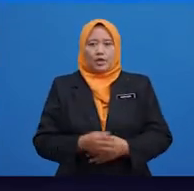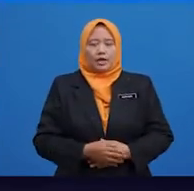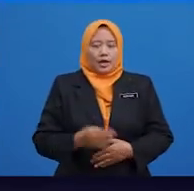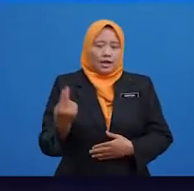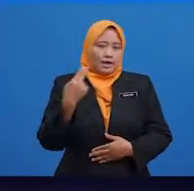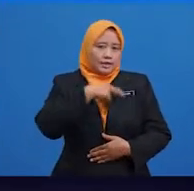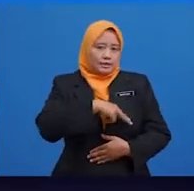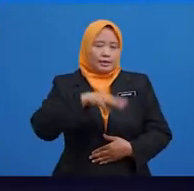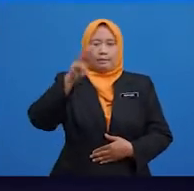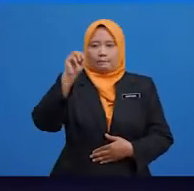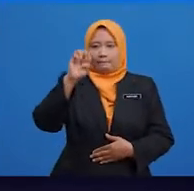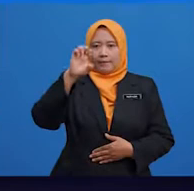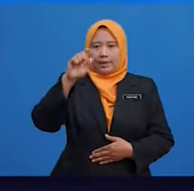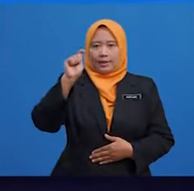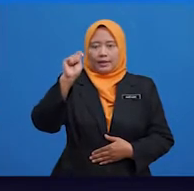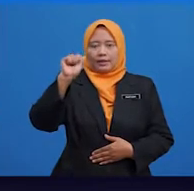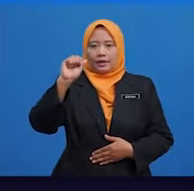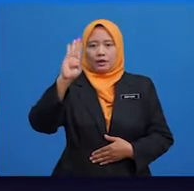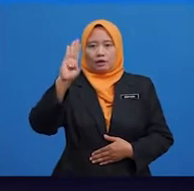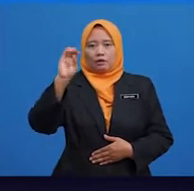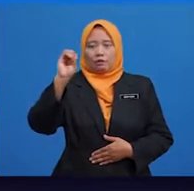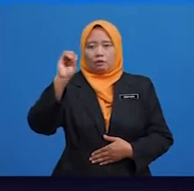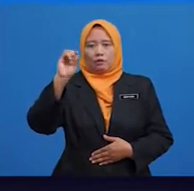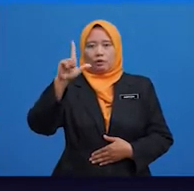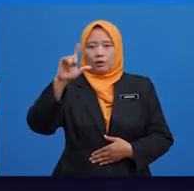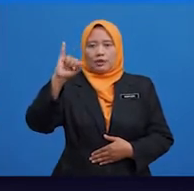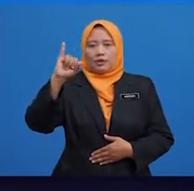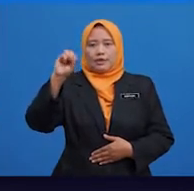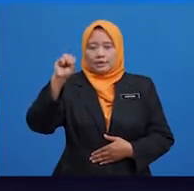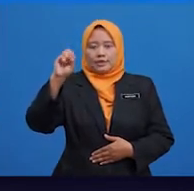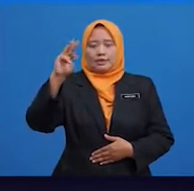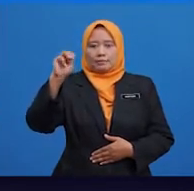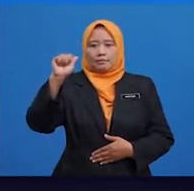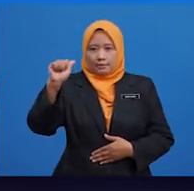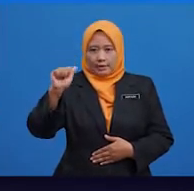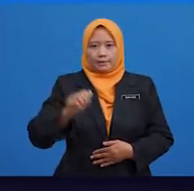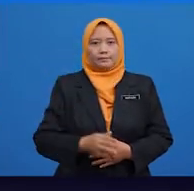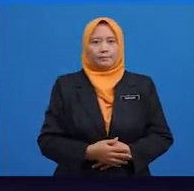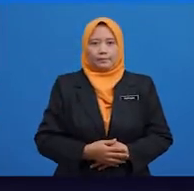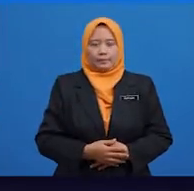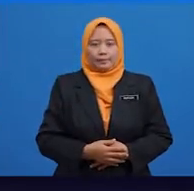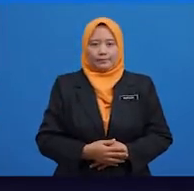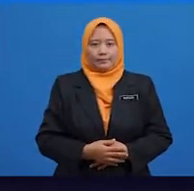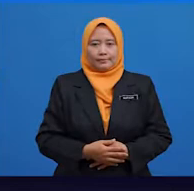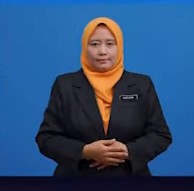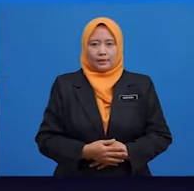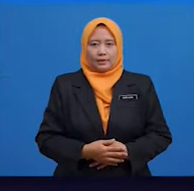ke organ-organ perkumuhan seperti ginjal, paru-paru, hati dan